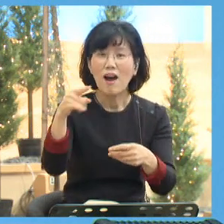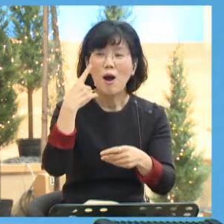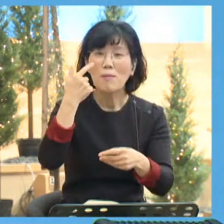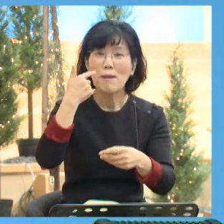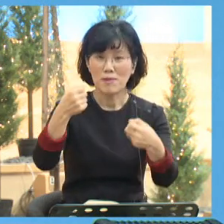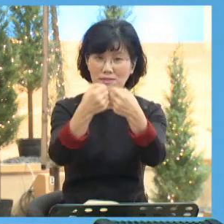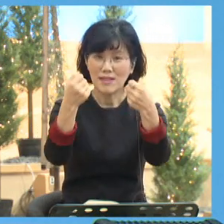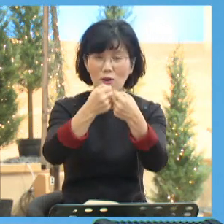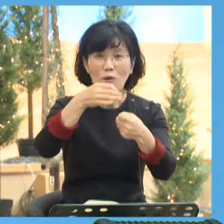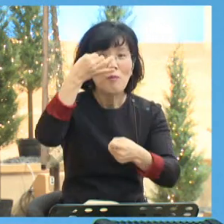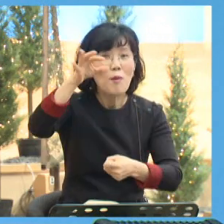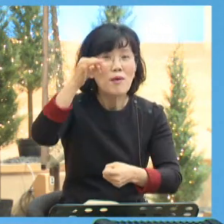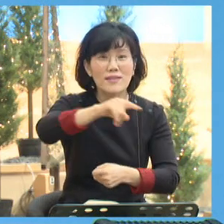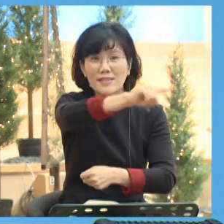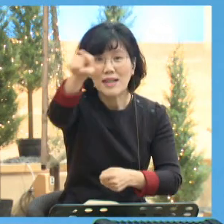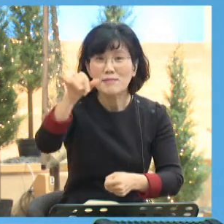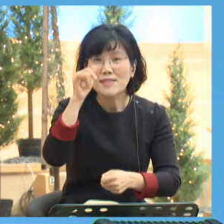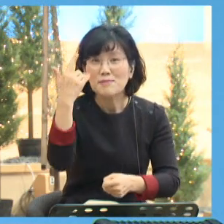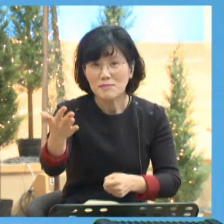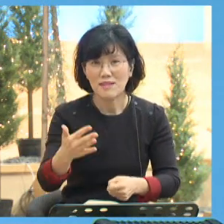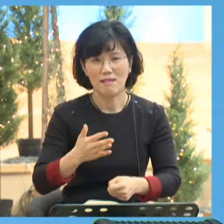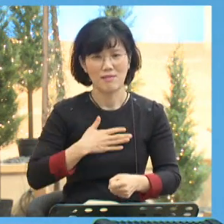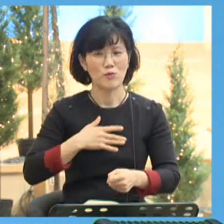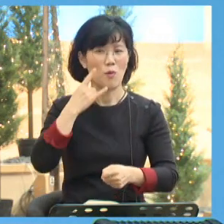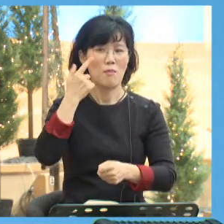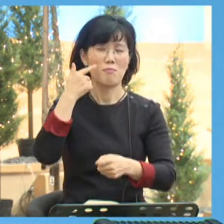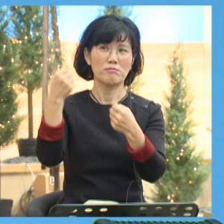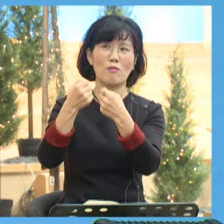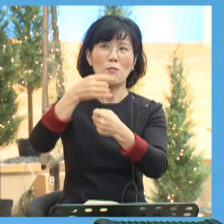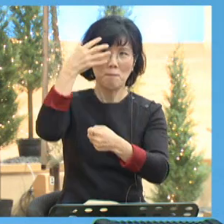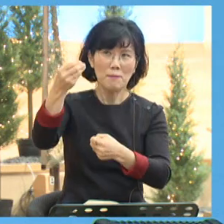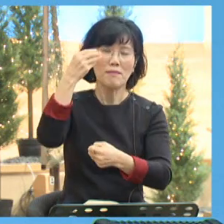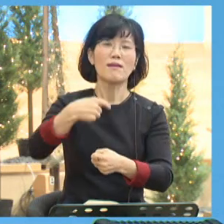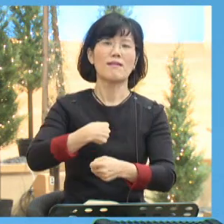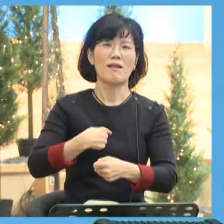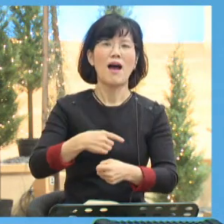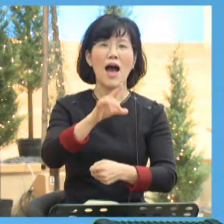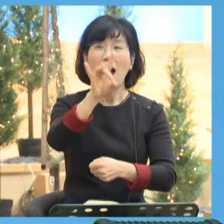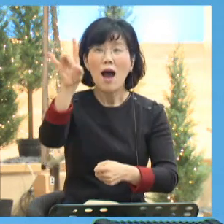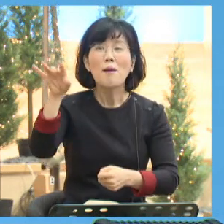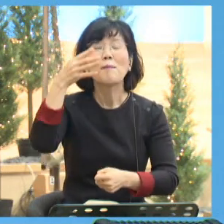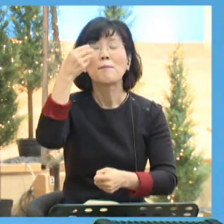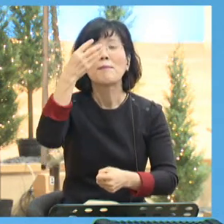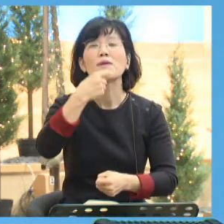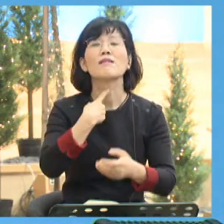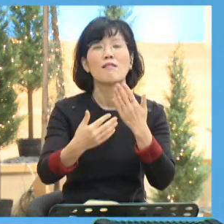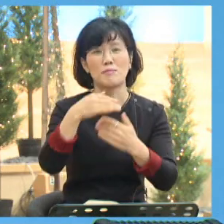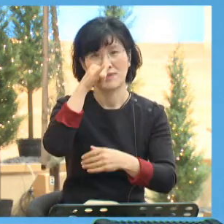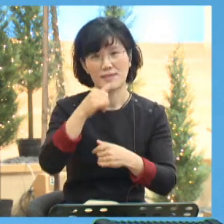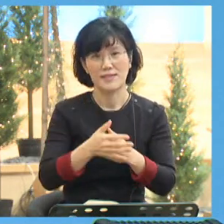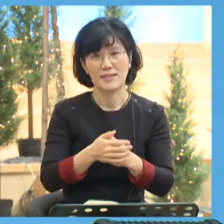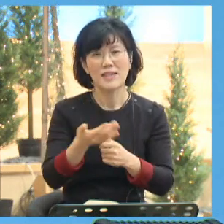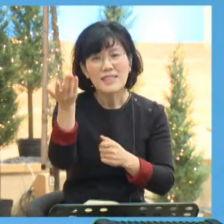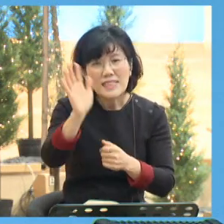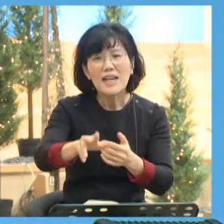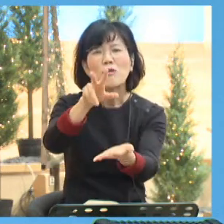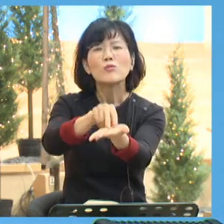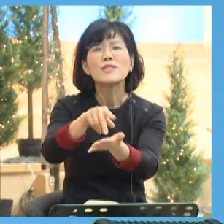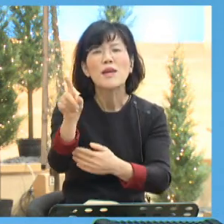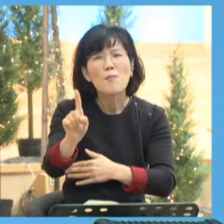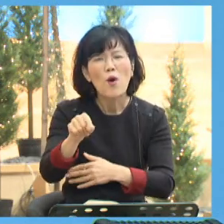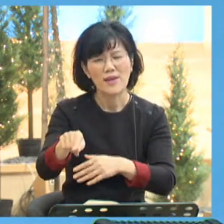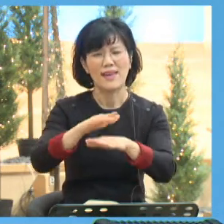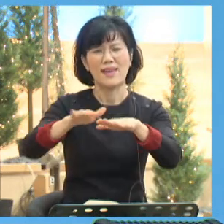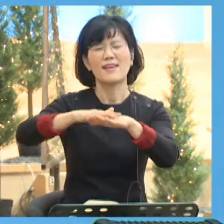그걸 안 본 사람 누가 있어요 저도 우리 엄마 비싸 우기는데 다 한번씩은 보조 다 경험이에요 근데 문제는 이게